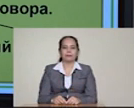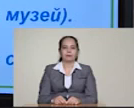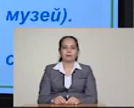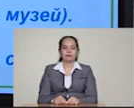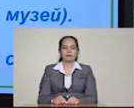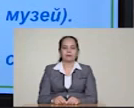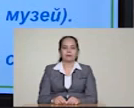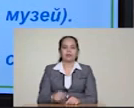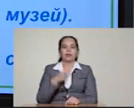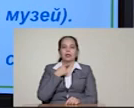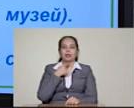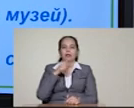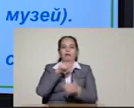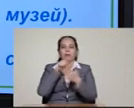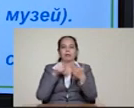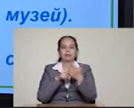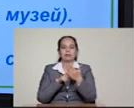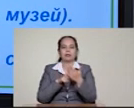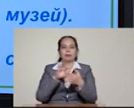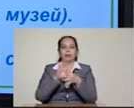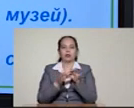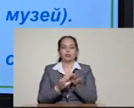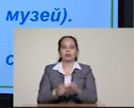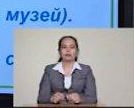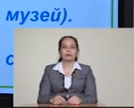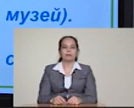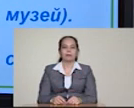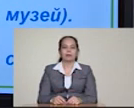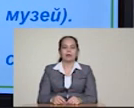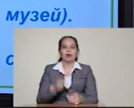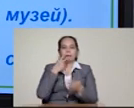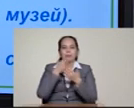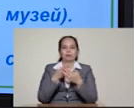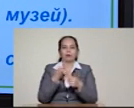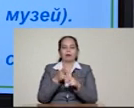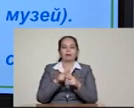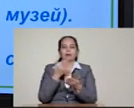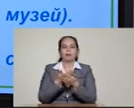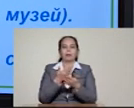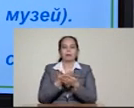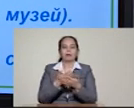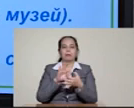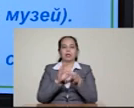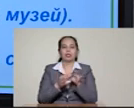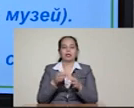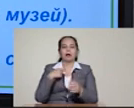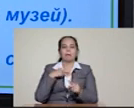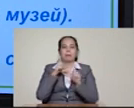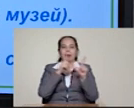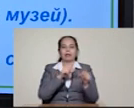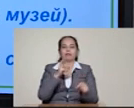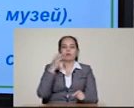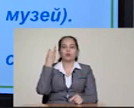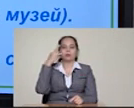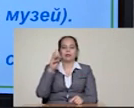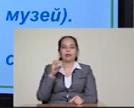писатель? Интонация в вопросительных предложениях. Рассмотрим это на примере предложения. Мы поедем в музей